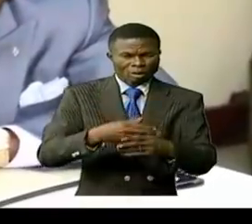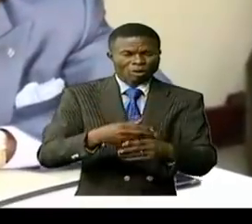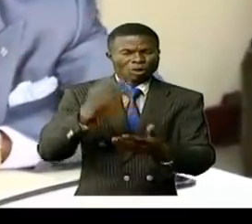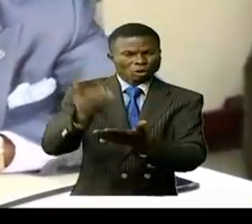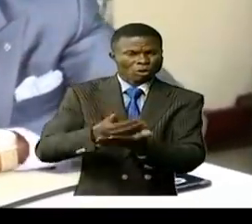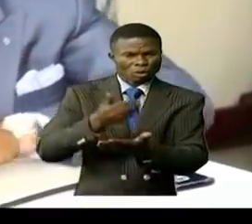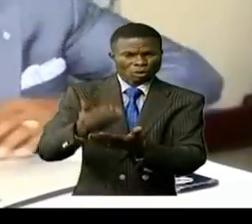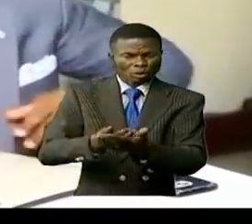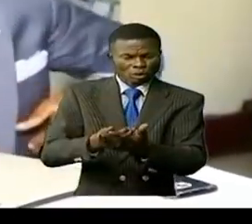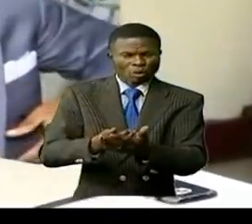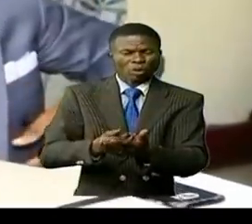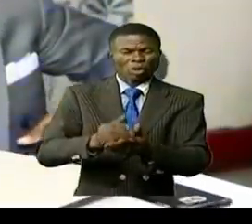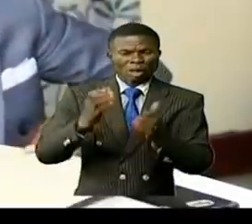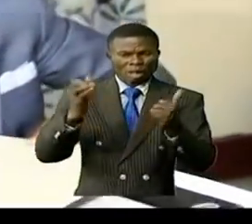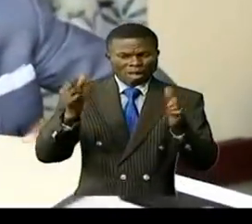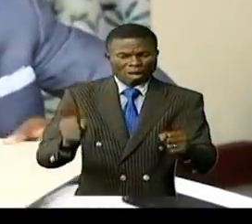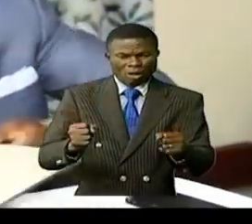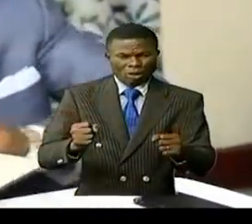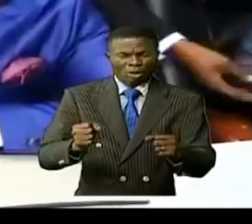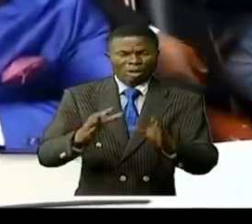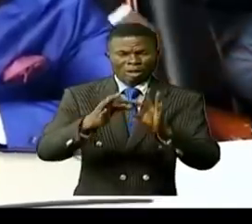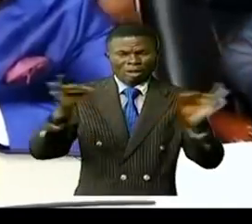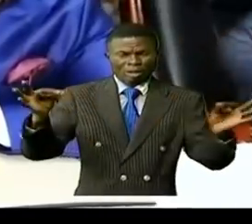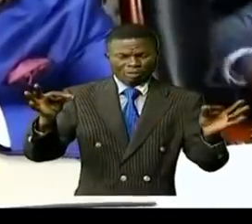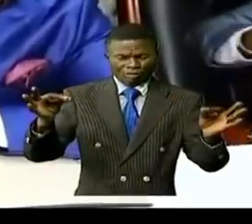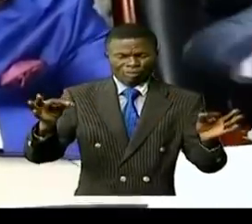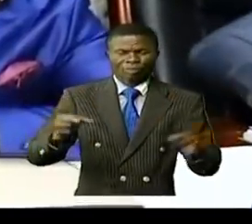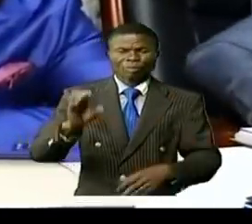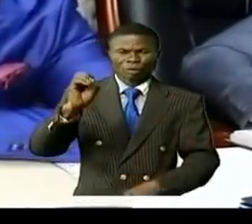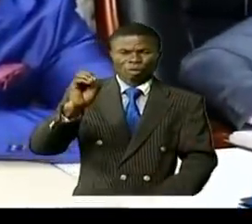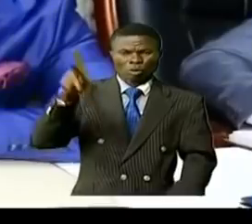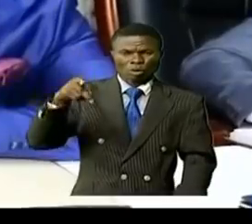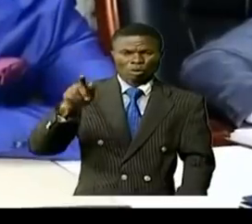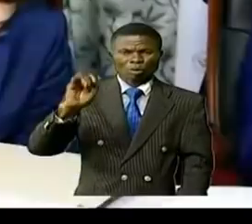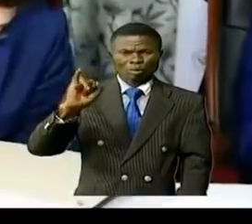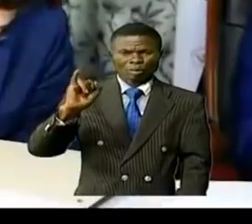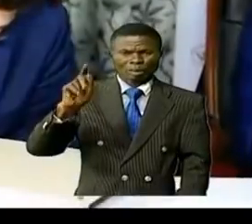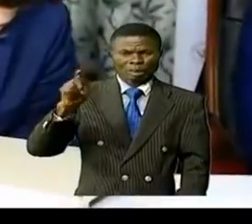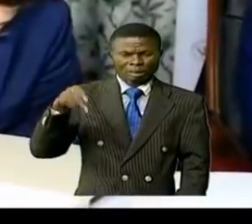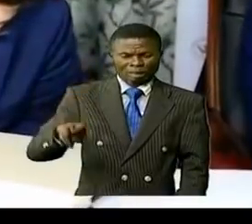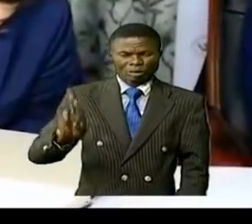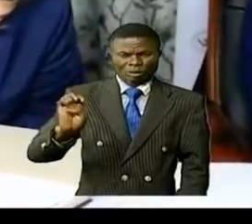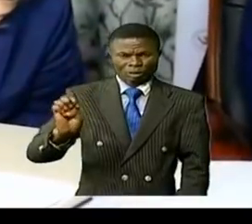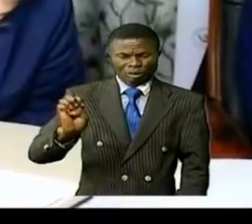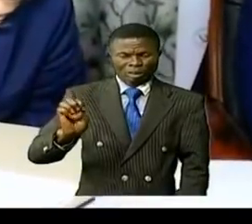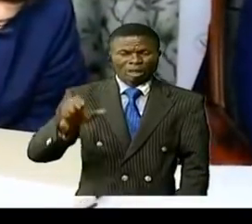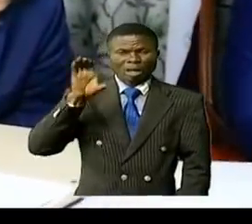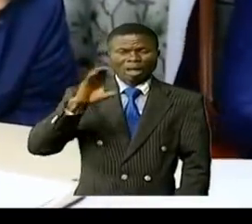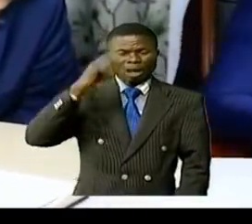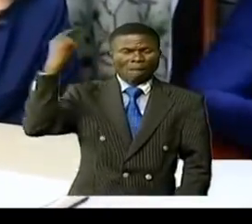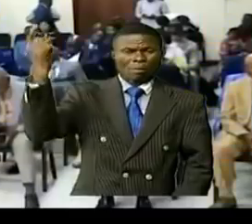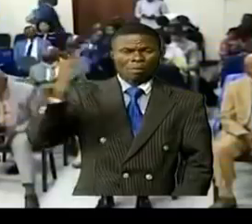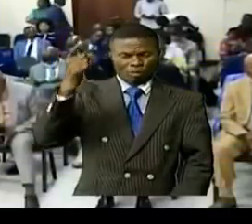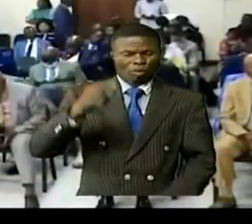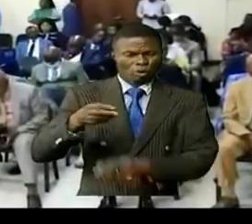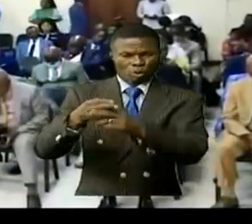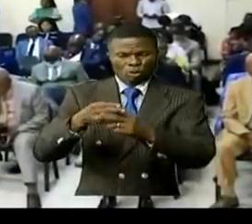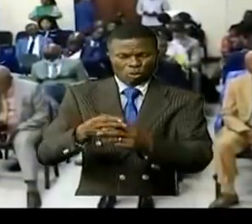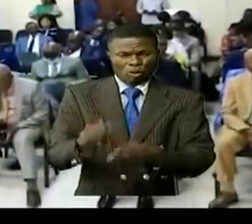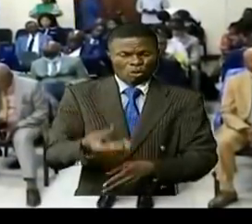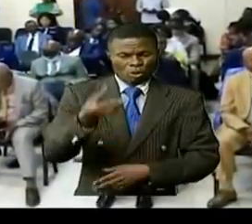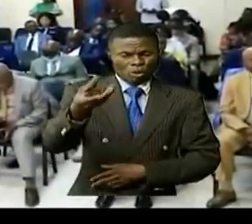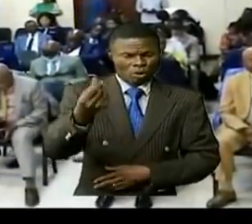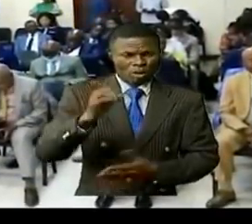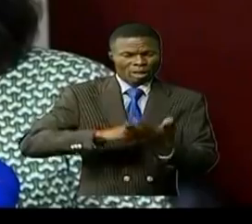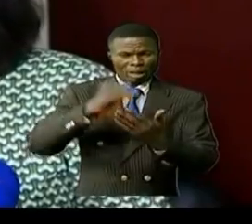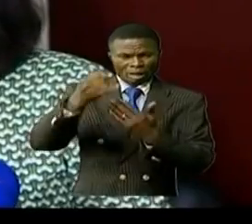et la maintenance du réseau de fibres optiques de SOCOF pour le tronçon Kinshasa-Mwanda. La Banque mondiale qui assure le suivi et le financement du projet